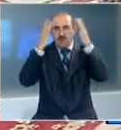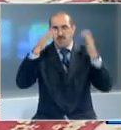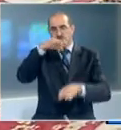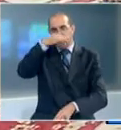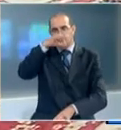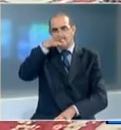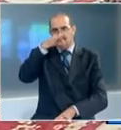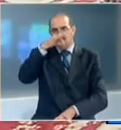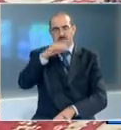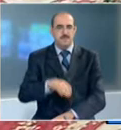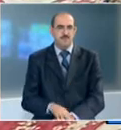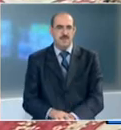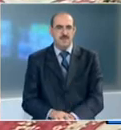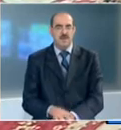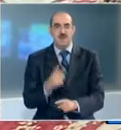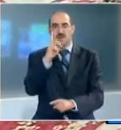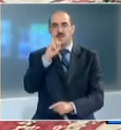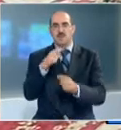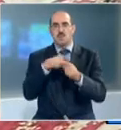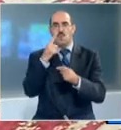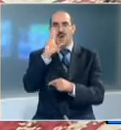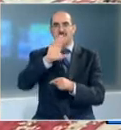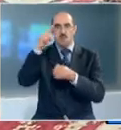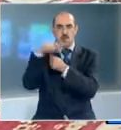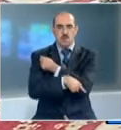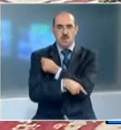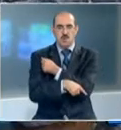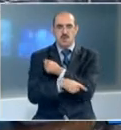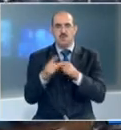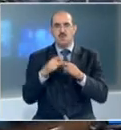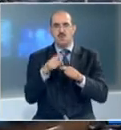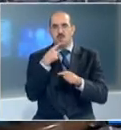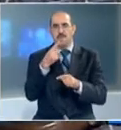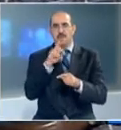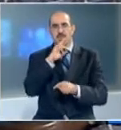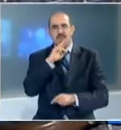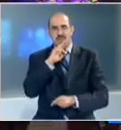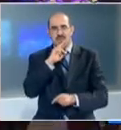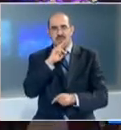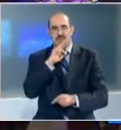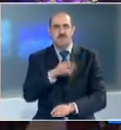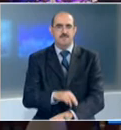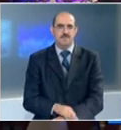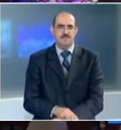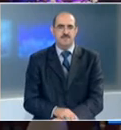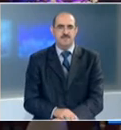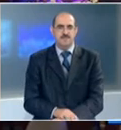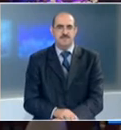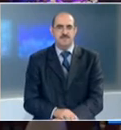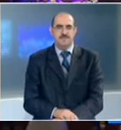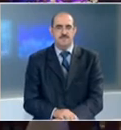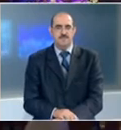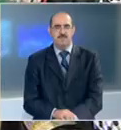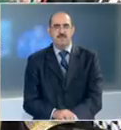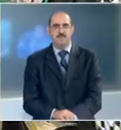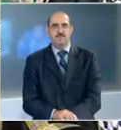بقلمة، والبداية كانت صحراوية الروح من عروس الزيبان بيسكرة عروسة الفائزين في الطبعة